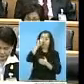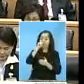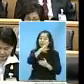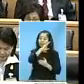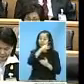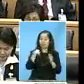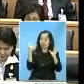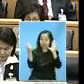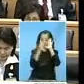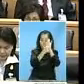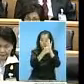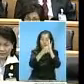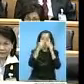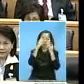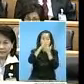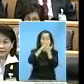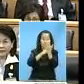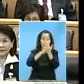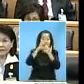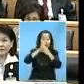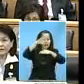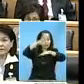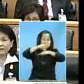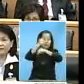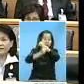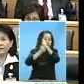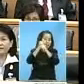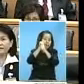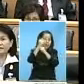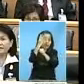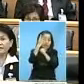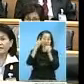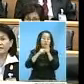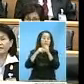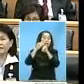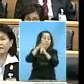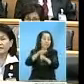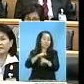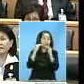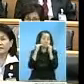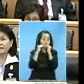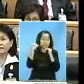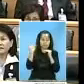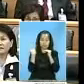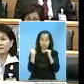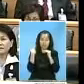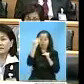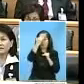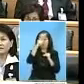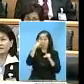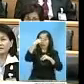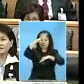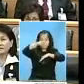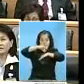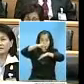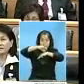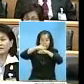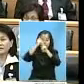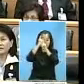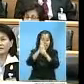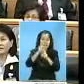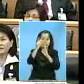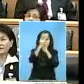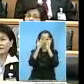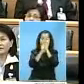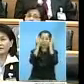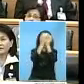ำหนดว่าวาระในการดำรงตำแหน่งเหลือ4ปีนี่ก็เป็นการรอนสิทธิ์บุคคลที่ดำรงตำแหน่งในองค์กรตามรัฐธรรมนูญก็เ